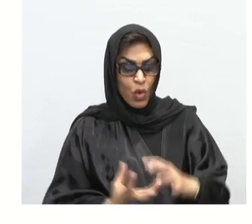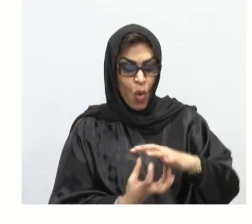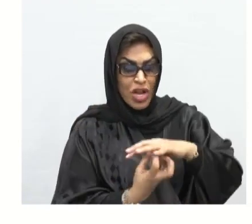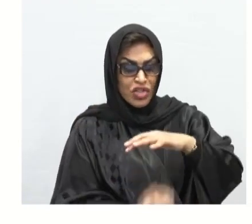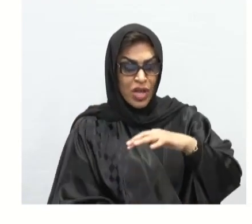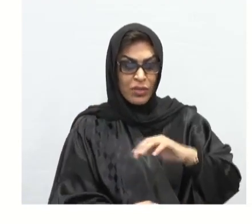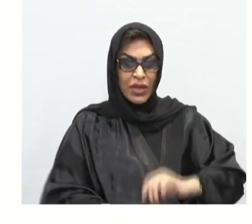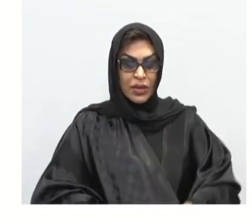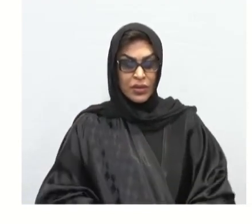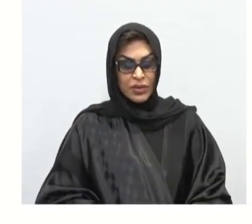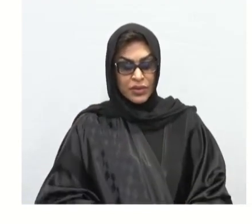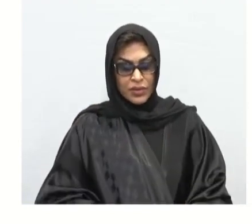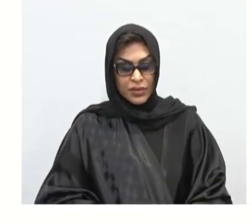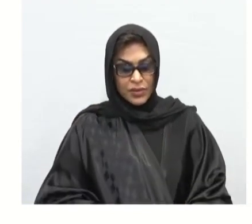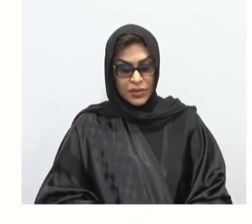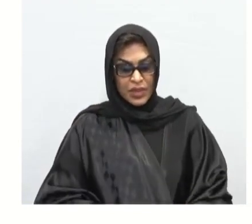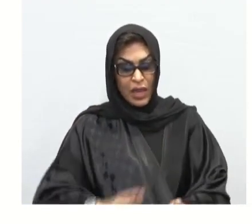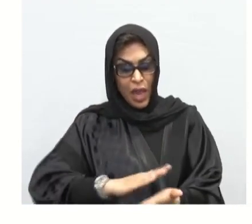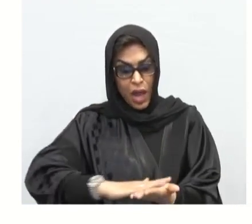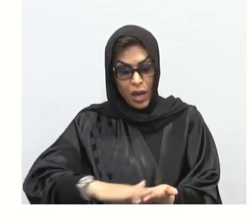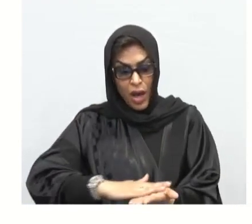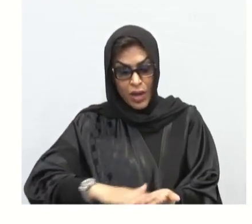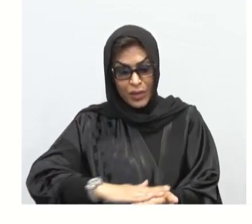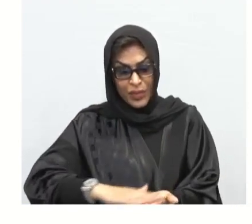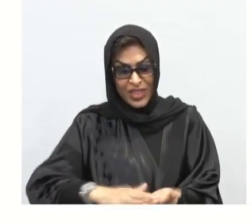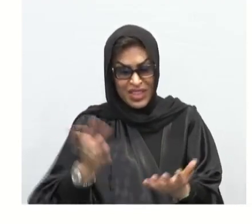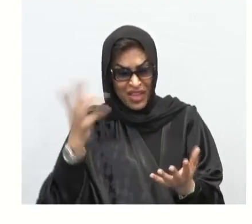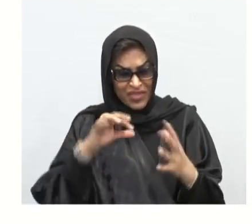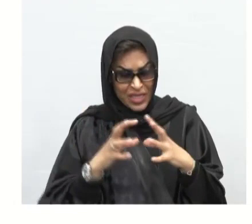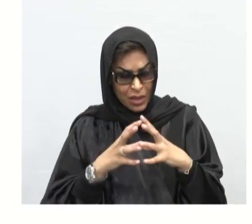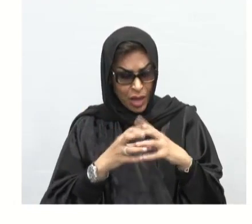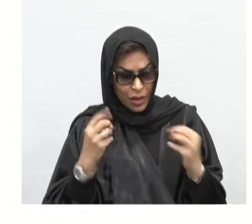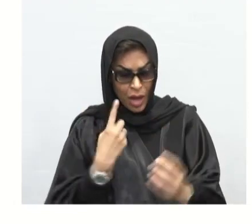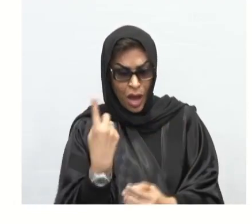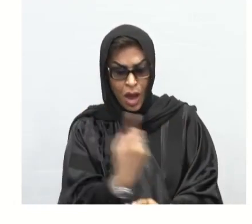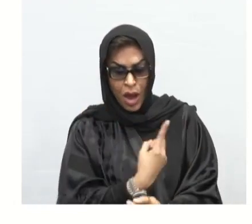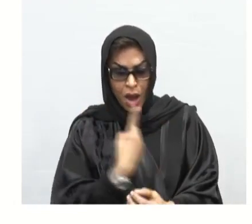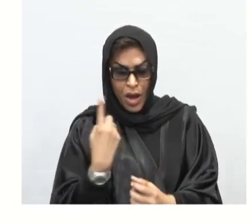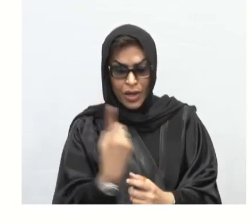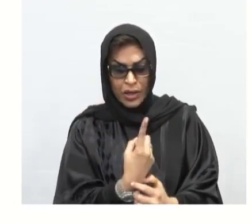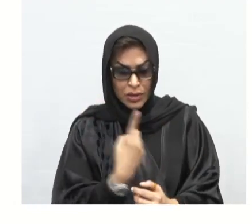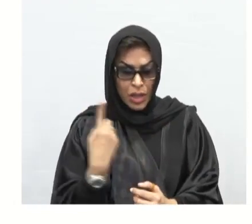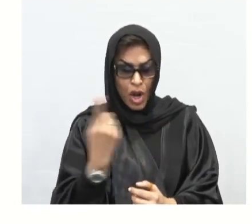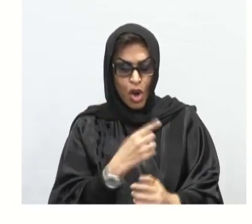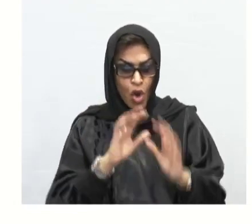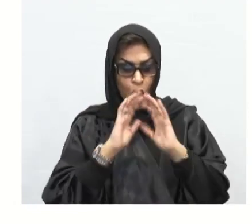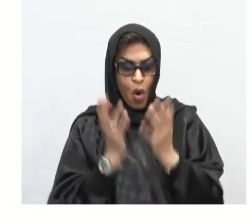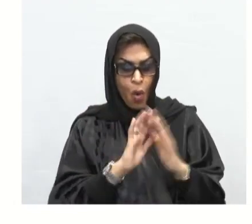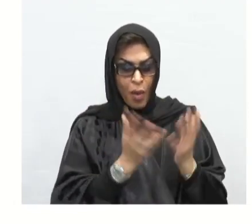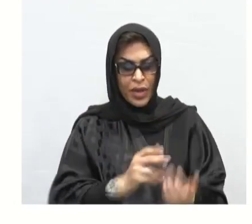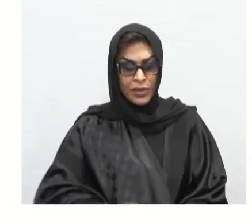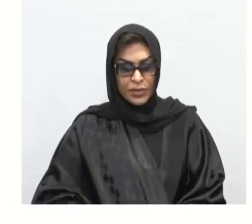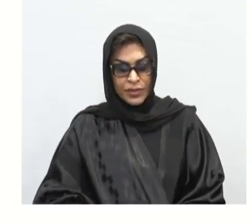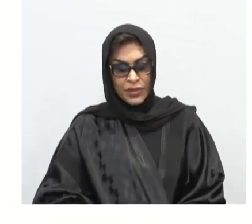اضافه الى ذلك تعرفنا على التفسيرات التي تدعو لحركه الكواكب كان اولاها